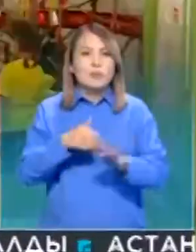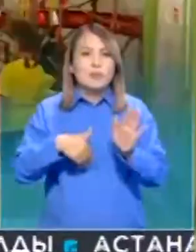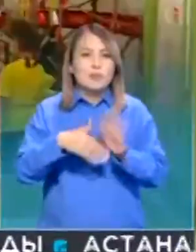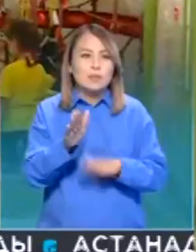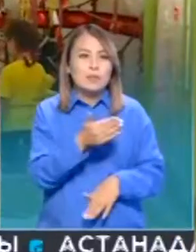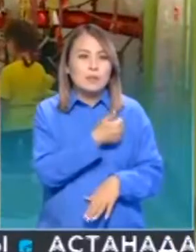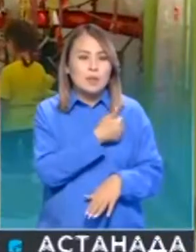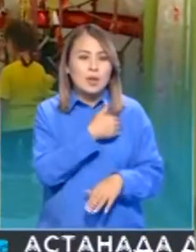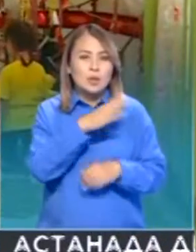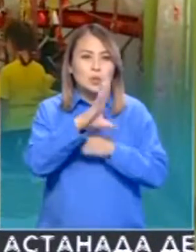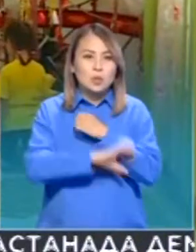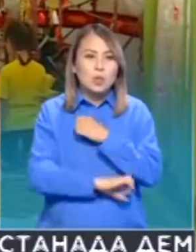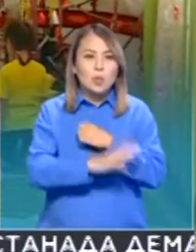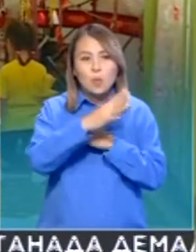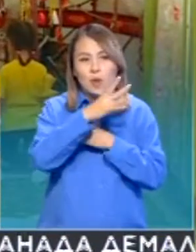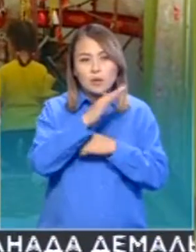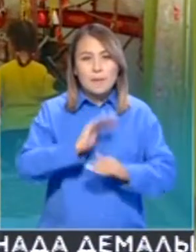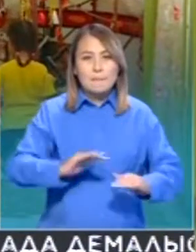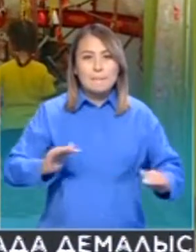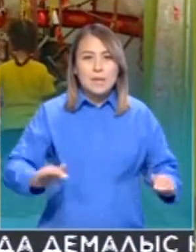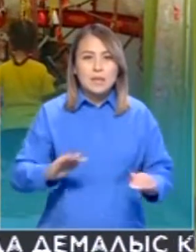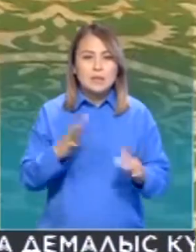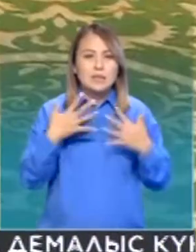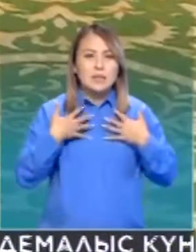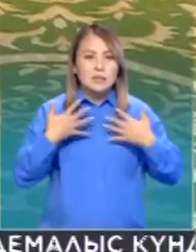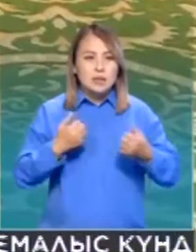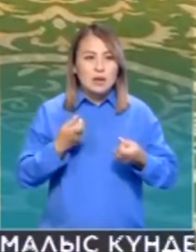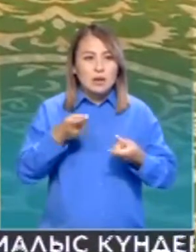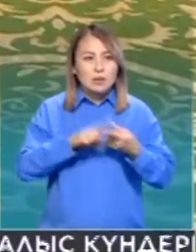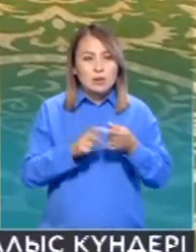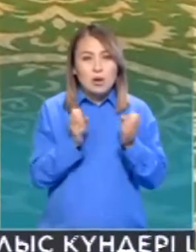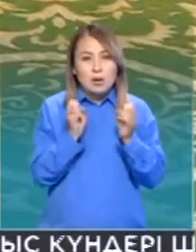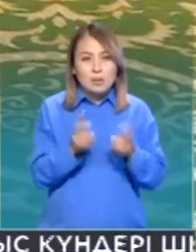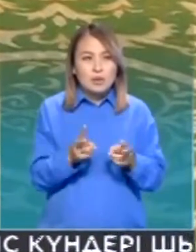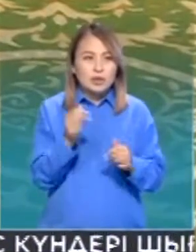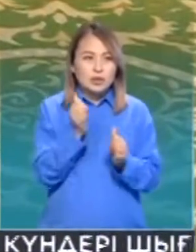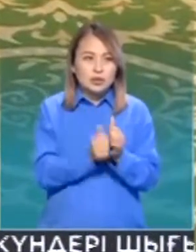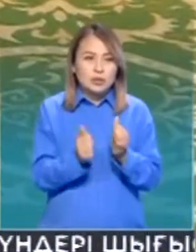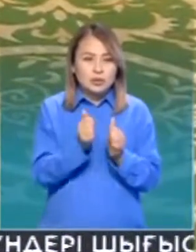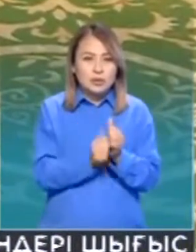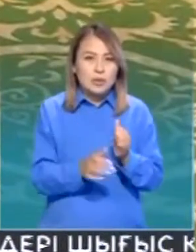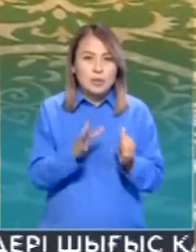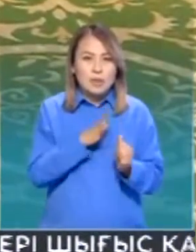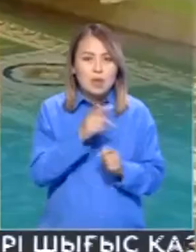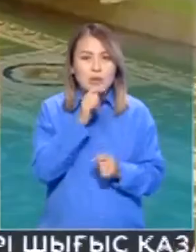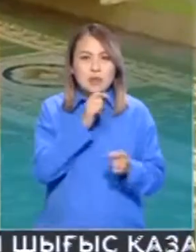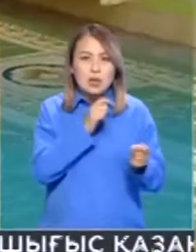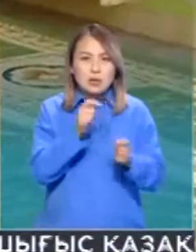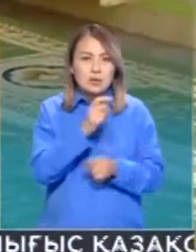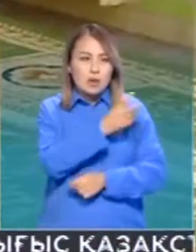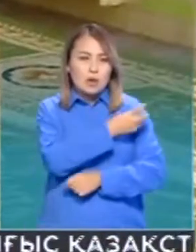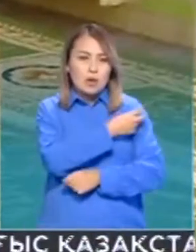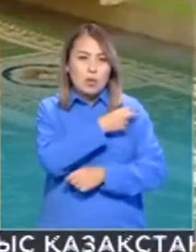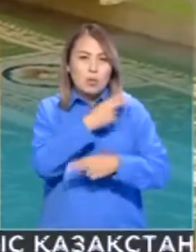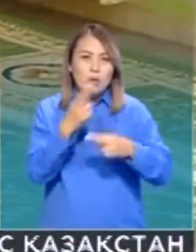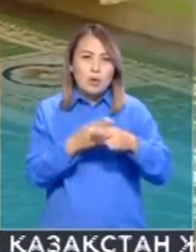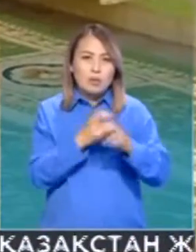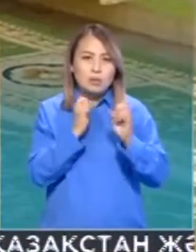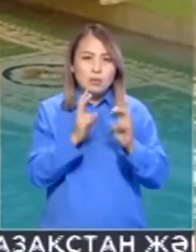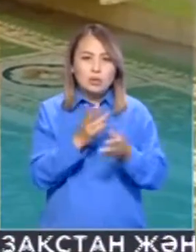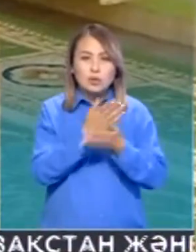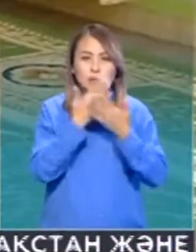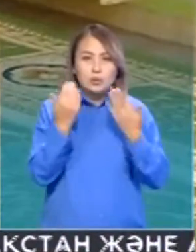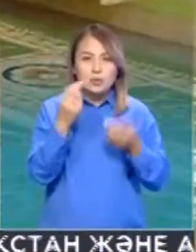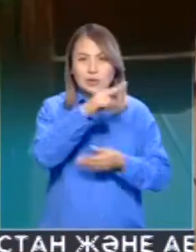қалайым. Соңғы уақытта балабақшаларда сәбилердің денсаулығына қауіп төнген жағдайлар жиі кездеседі. Санитарлық және қауіпсіздік ережелерінің сақталмауы да